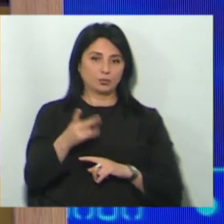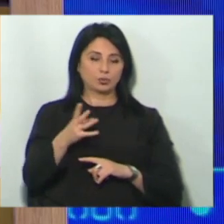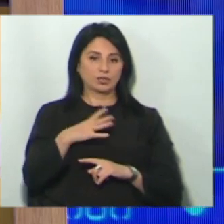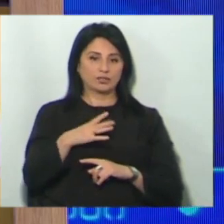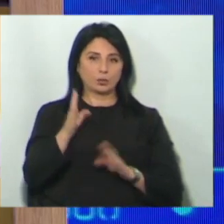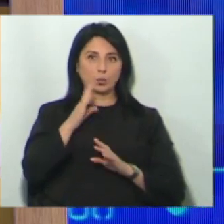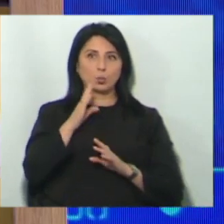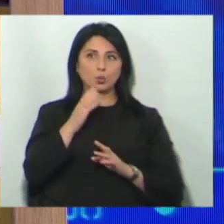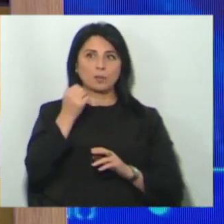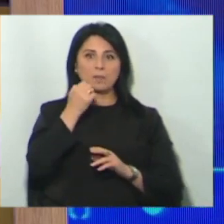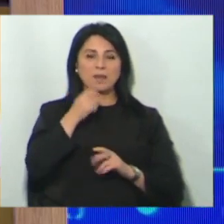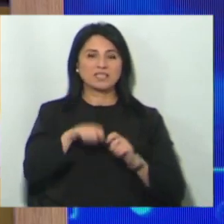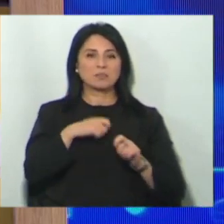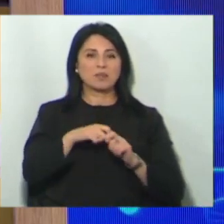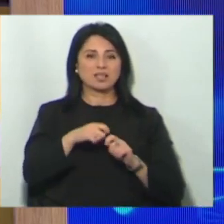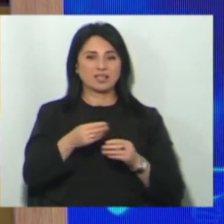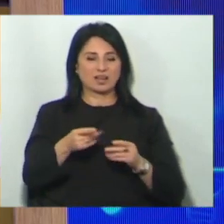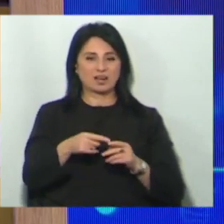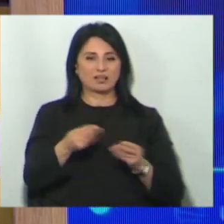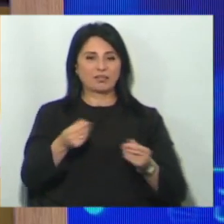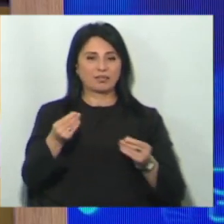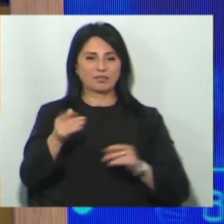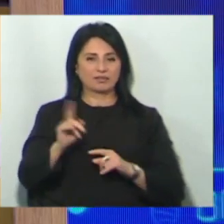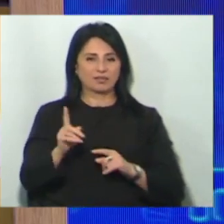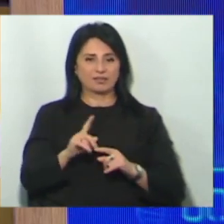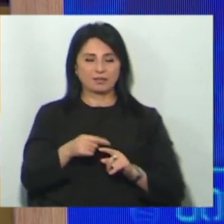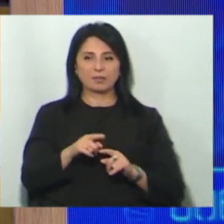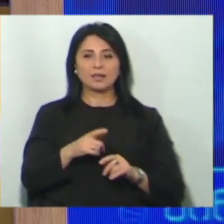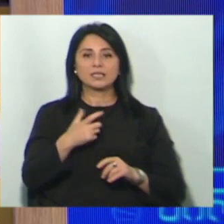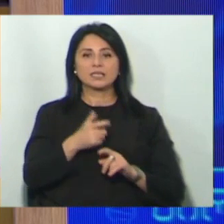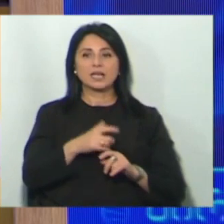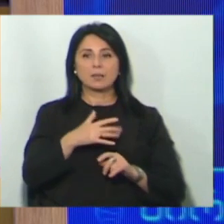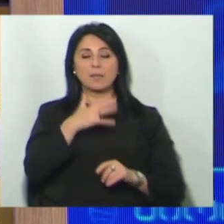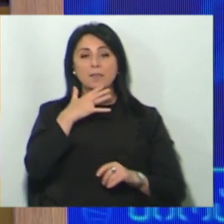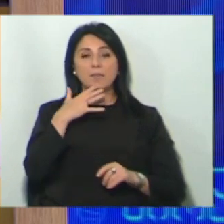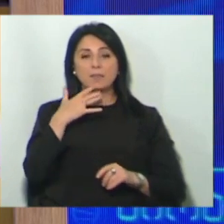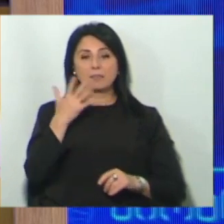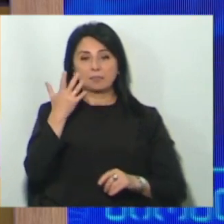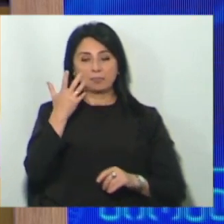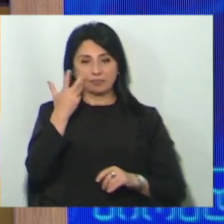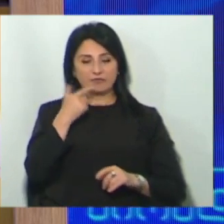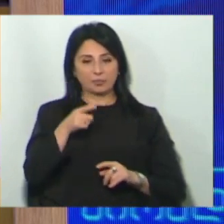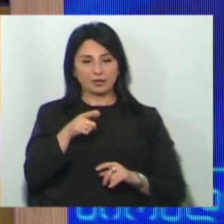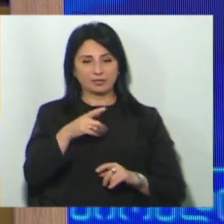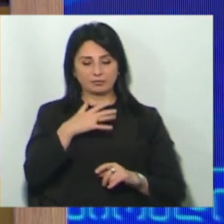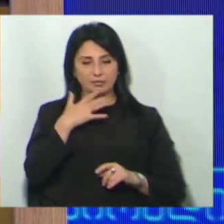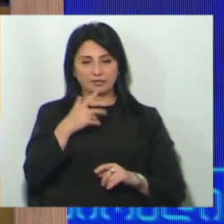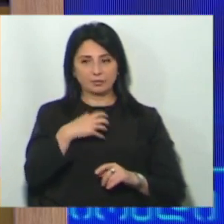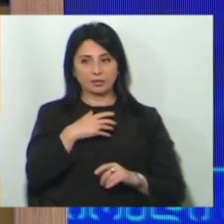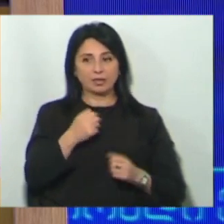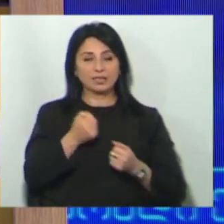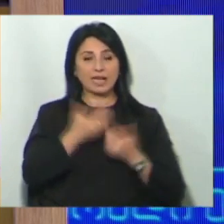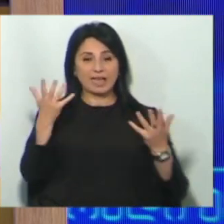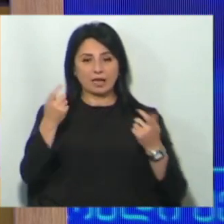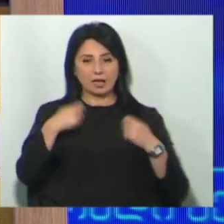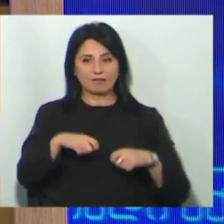უნდა იყოს ბუნებრივი მასალისგან დამზადებული, მაგრამ ძალიან მნიშვნელოვანია ფერზე ყურადღების გამახვილება. დიახ, ღია